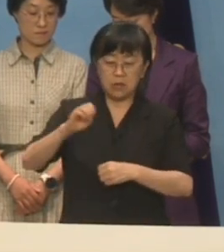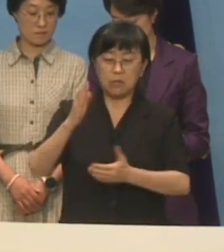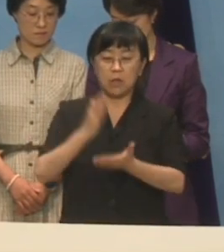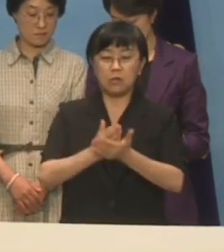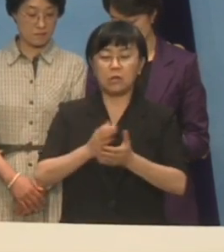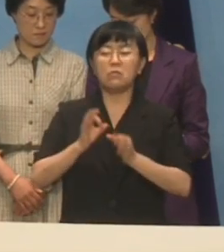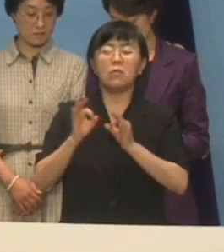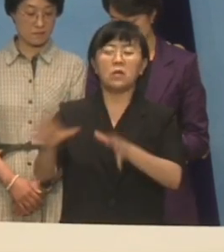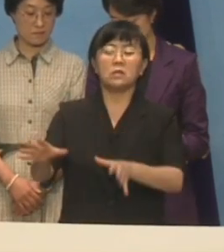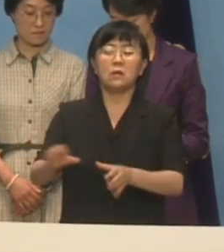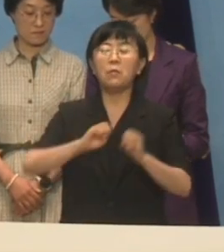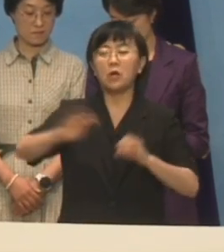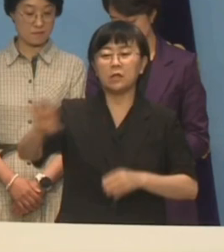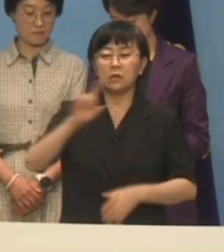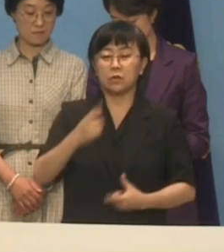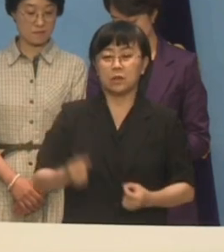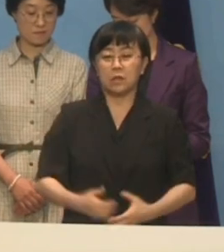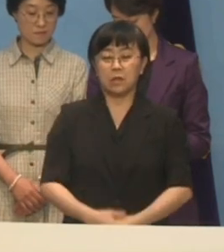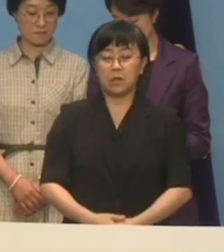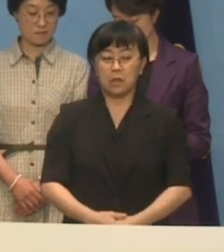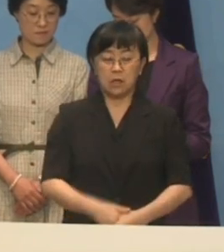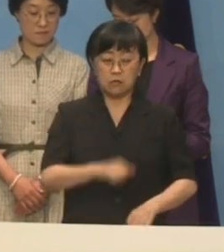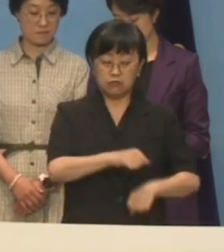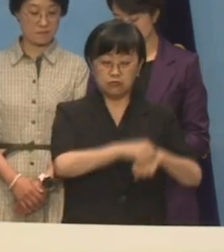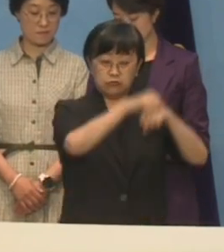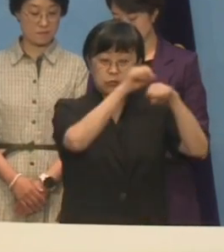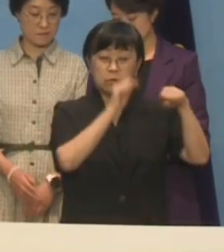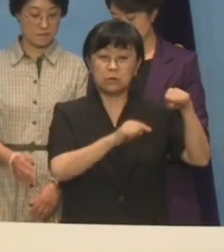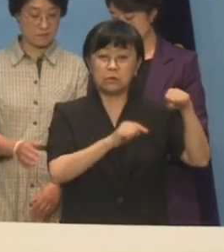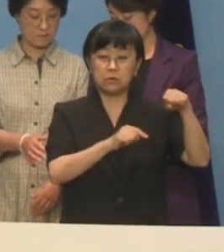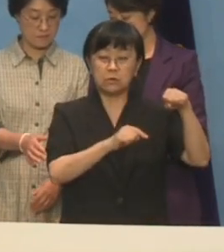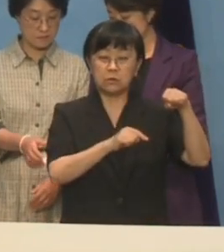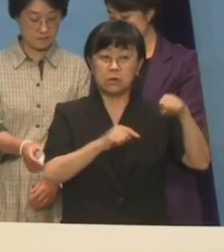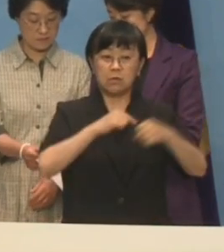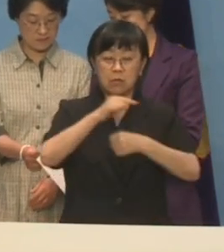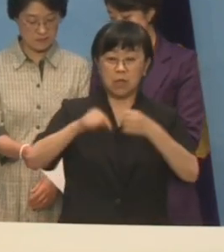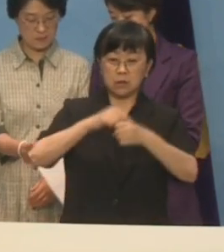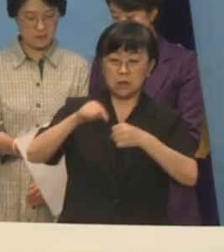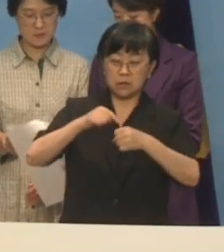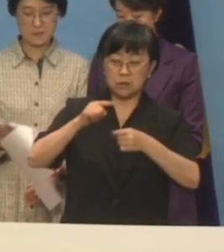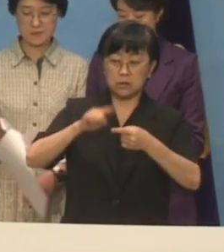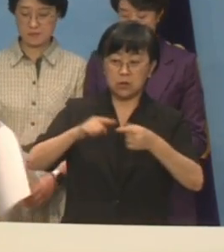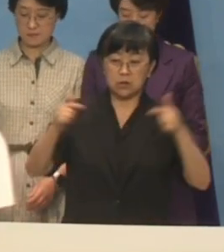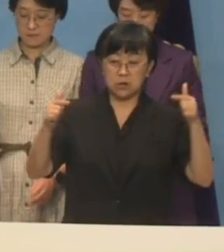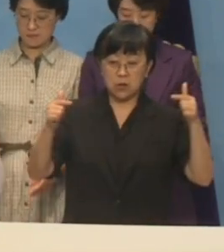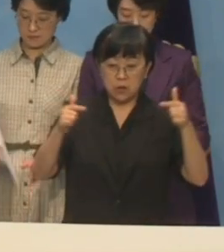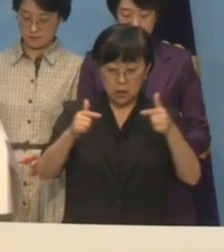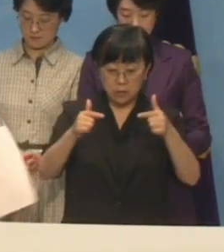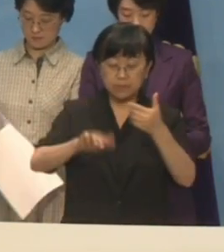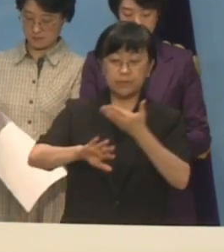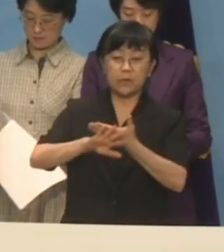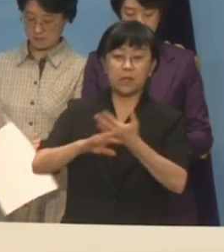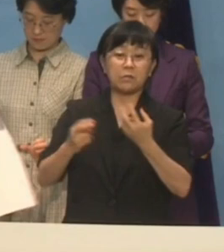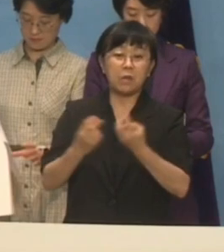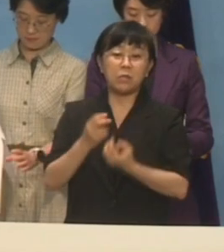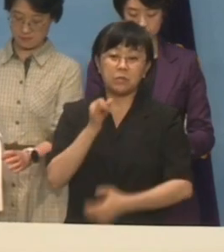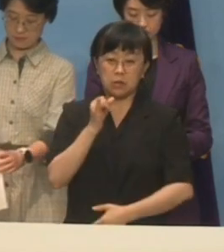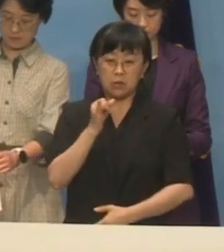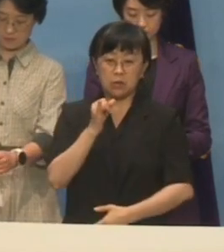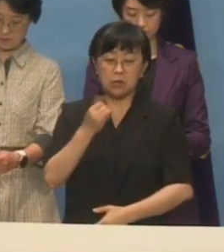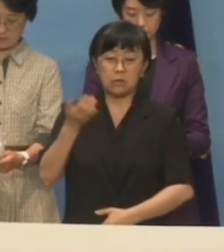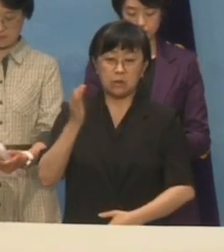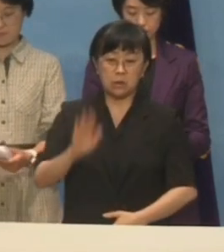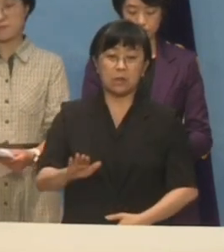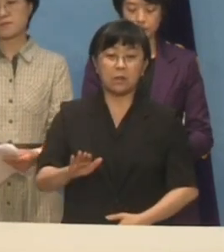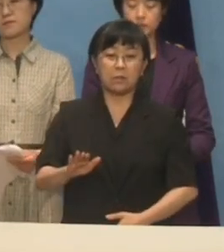해양 투기입니다. 대형 탱크의 장기간 보관에 방사능을 저감하는 등 다른 대안이 있음에도